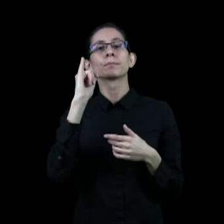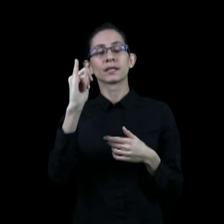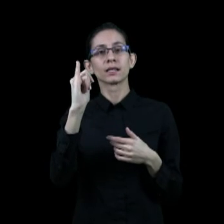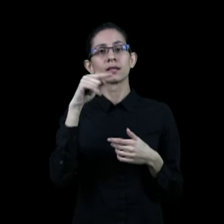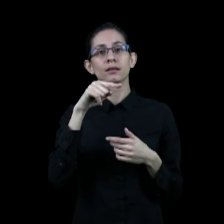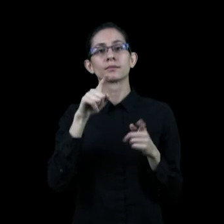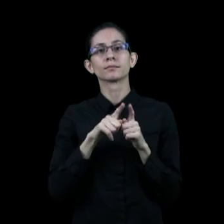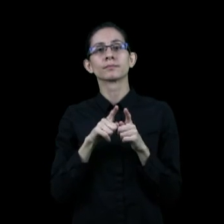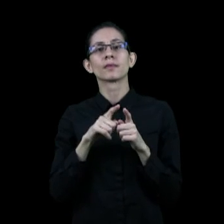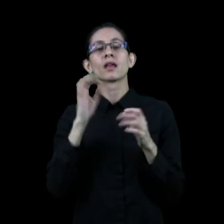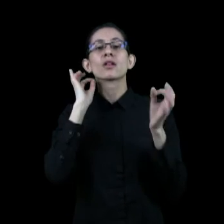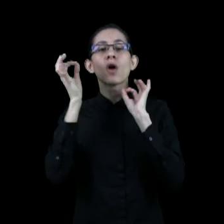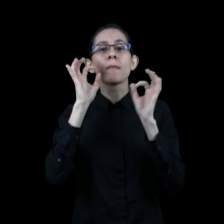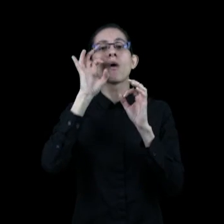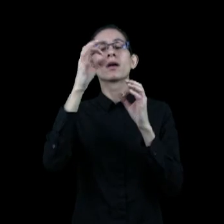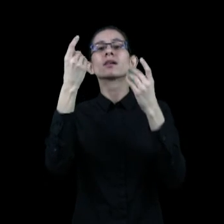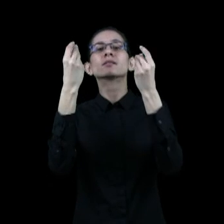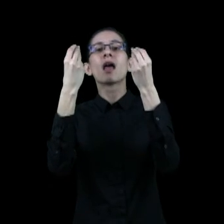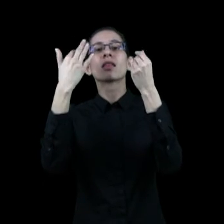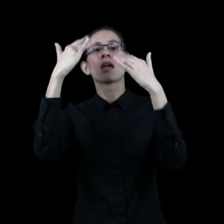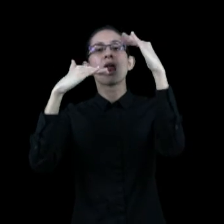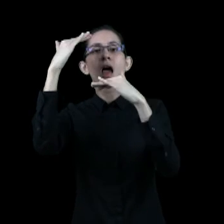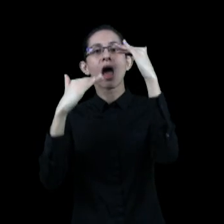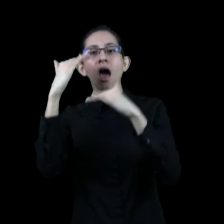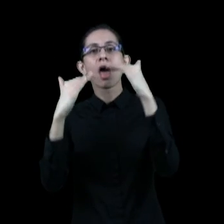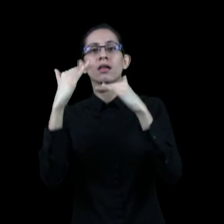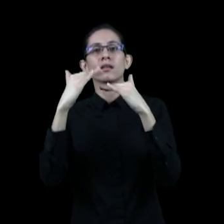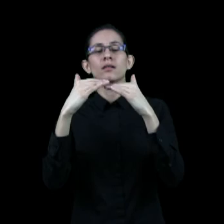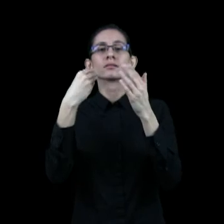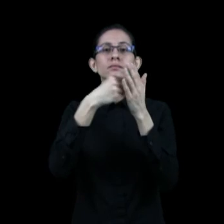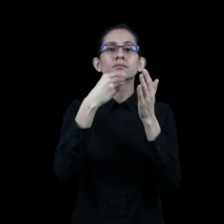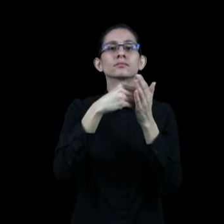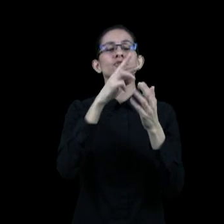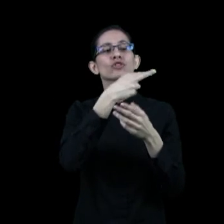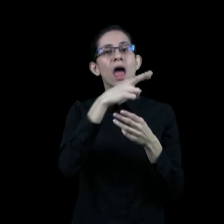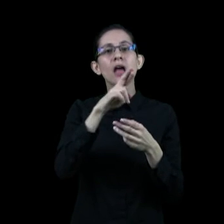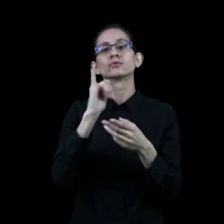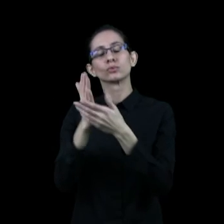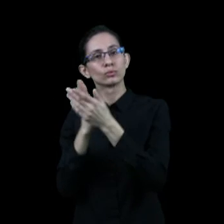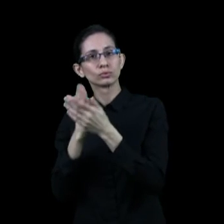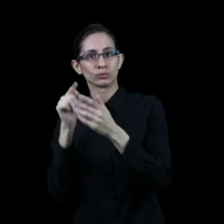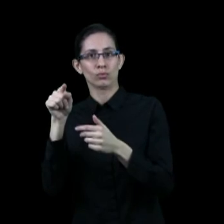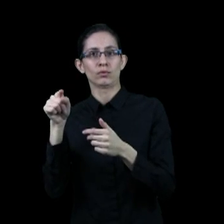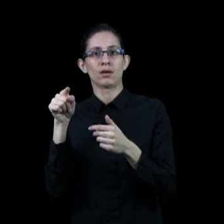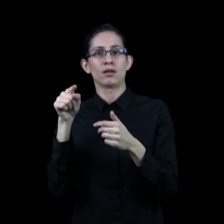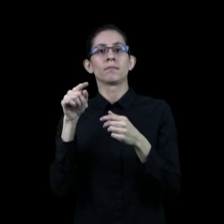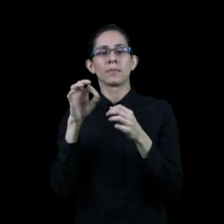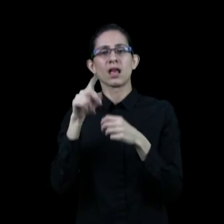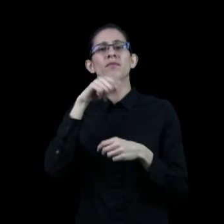cen detalicznych. Gdy ktoś mówi, że CPI wzrósł o 2%, to ma na myśli wskaźnik CPI – U.